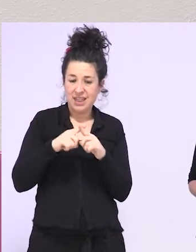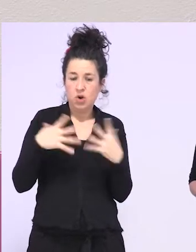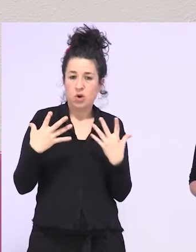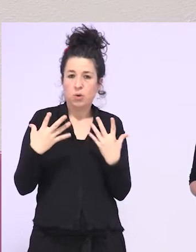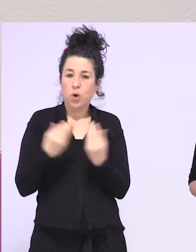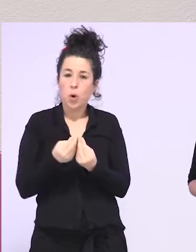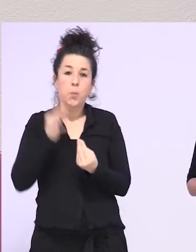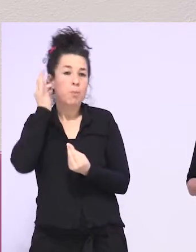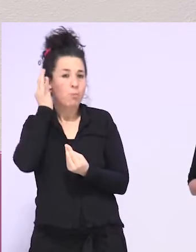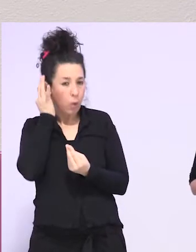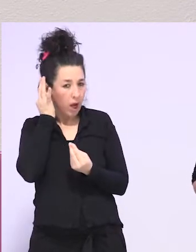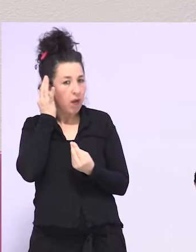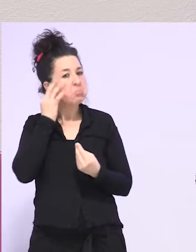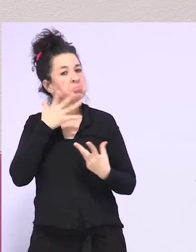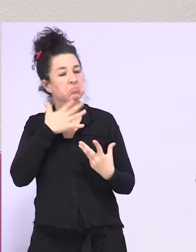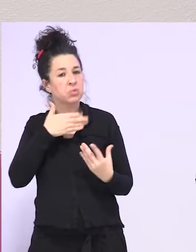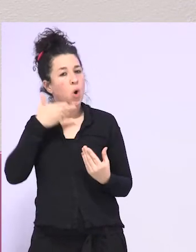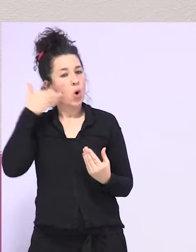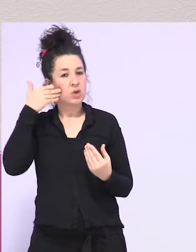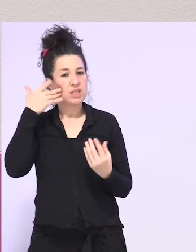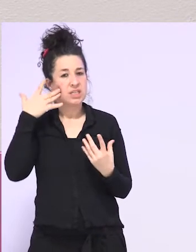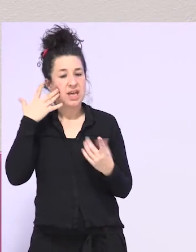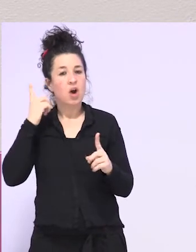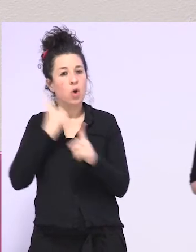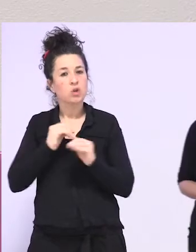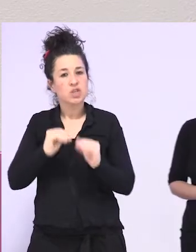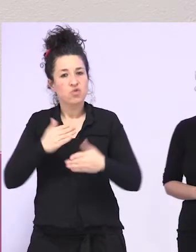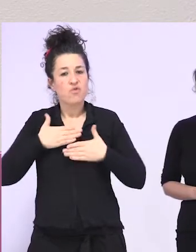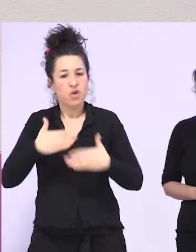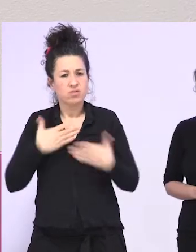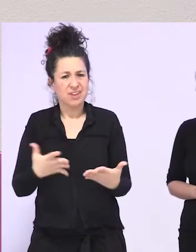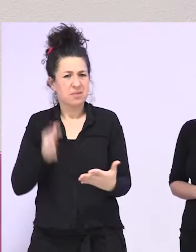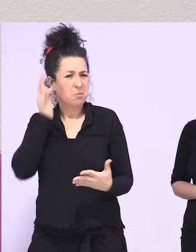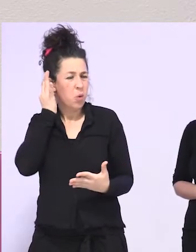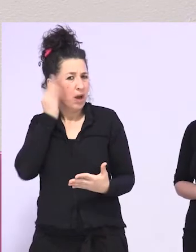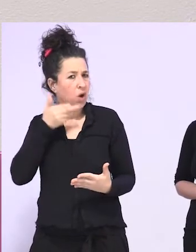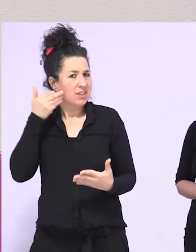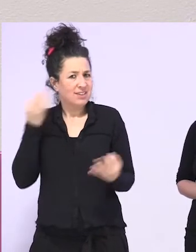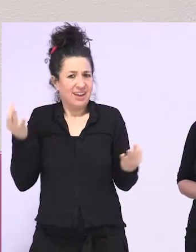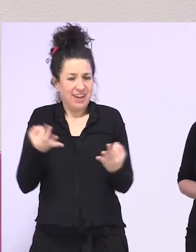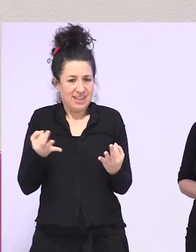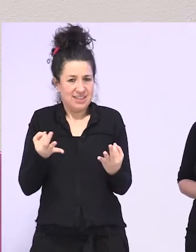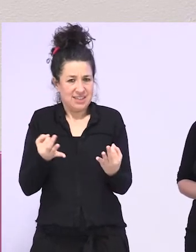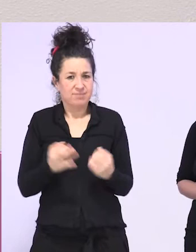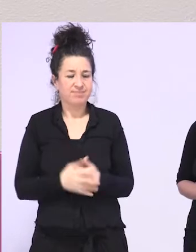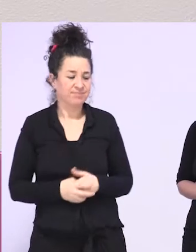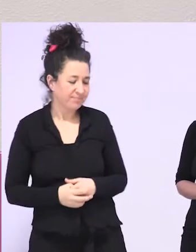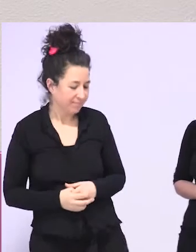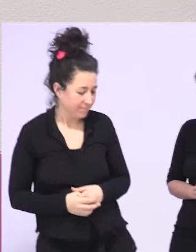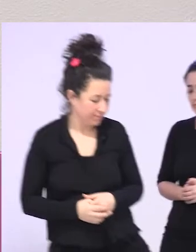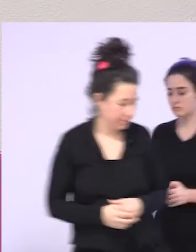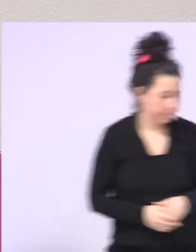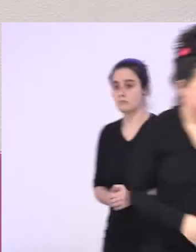horrelako atal asko aztertzeko, ez? Zer da mujer honesta? Bueno, bazan bere garaian, bere aitaren edo